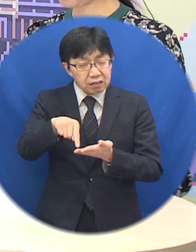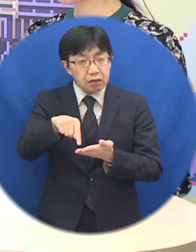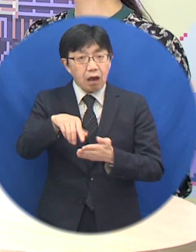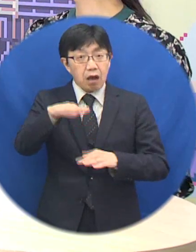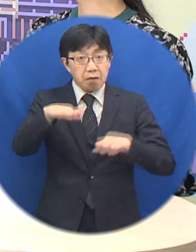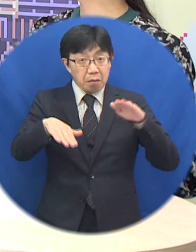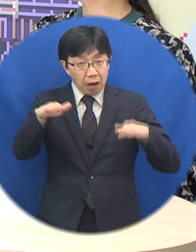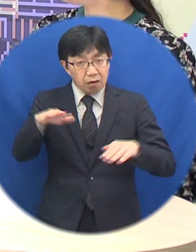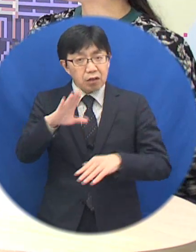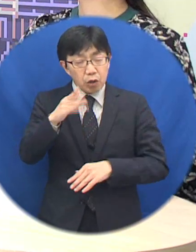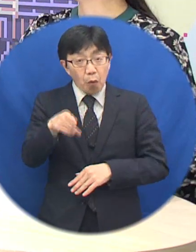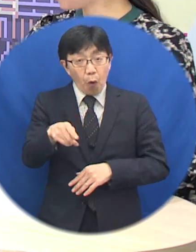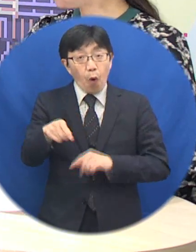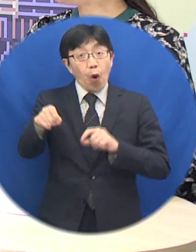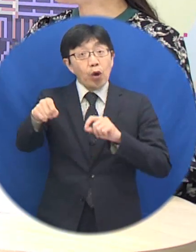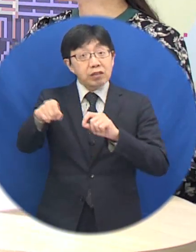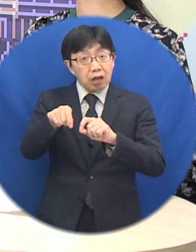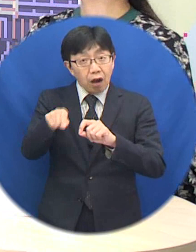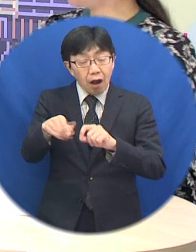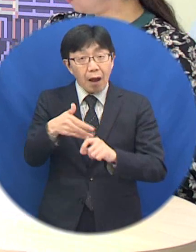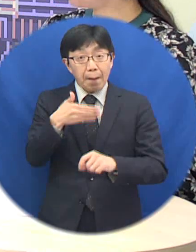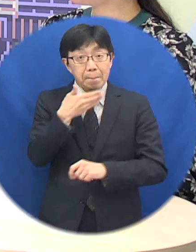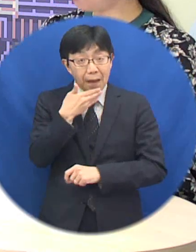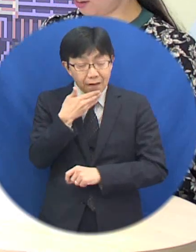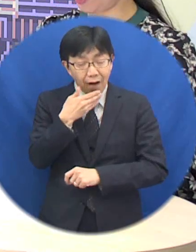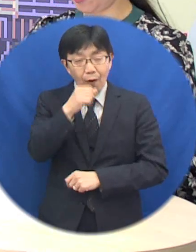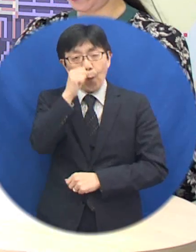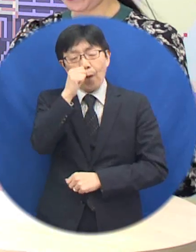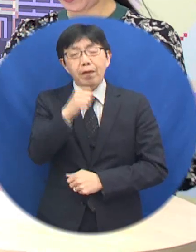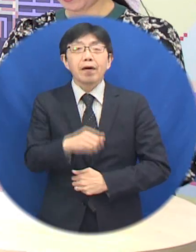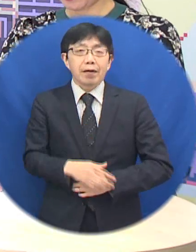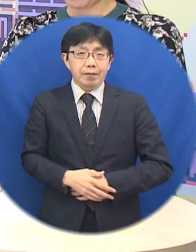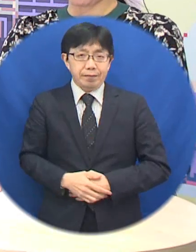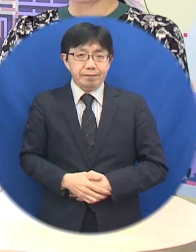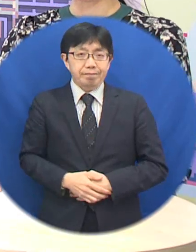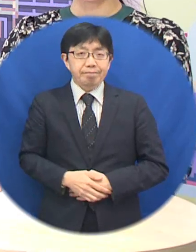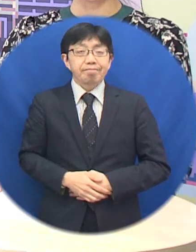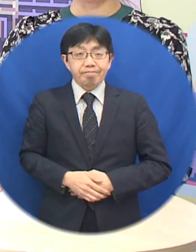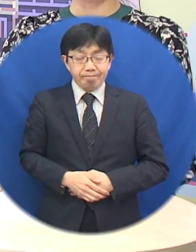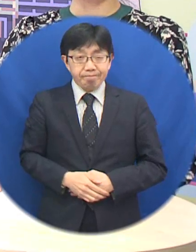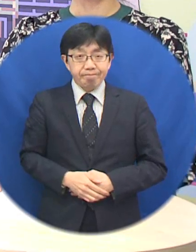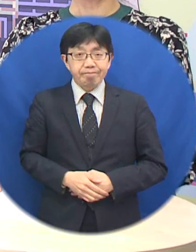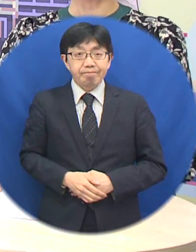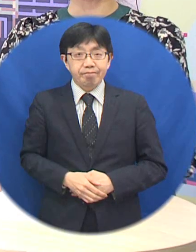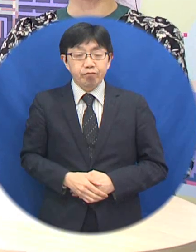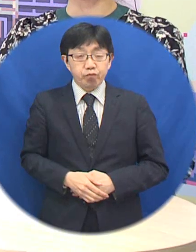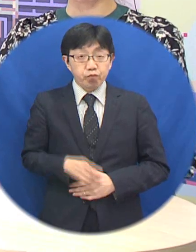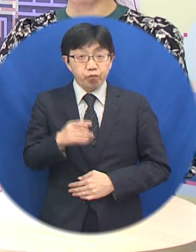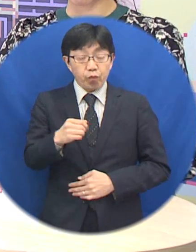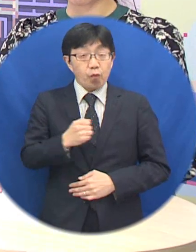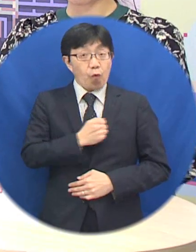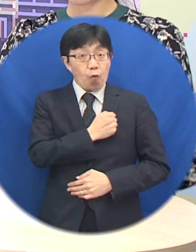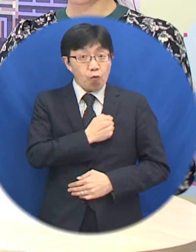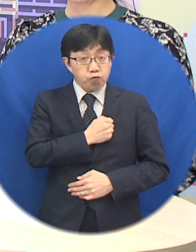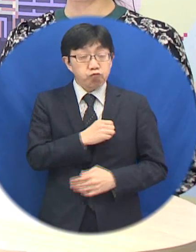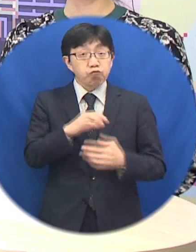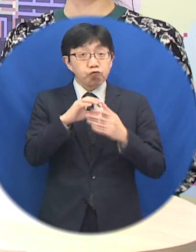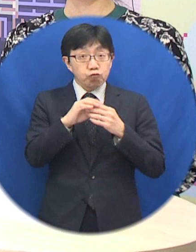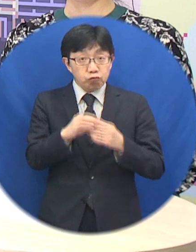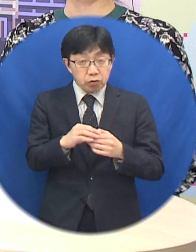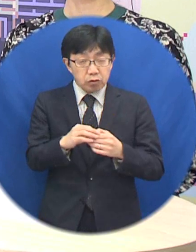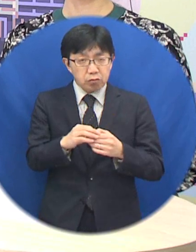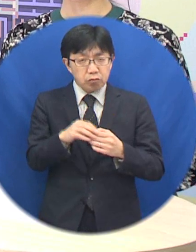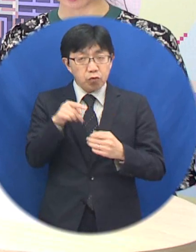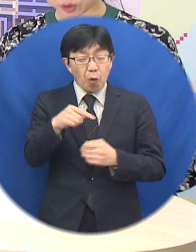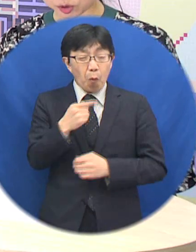れども、はい、お近くの方は、ね、便利に、ね、なりましたよ ね、 そうですね、はいはい、 さあそして入浴に関する事業拡